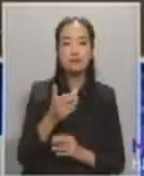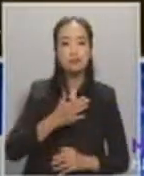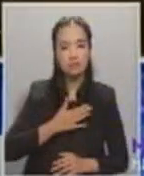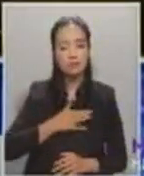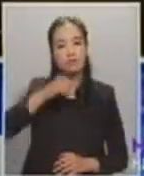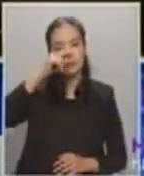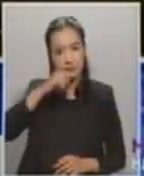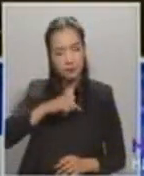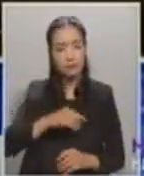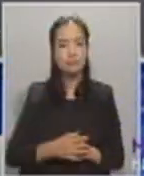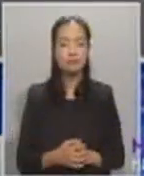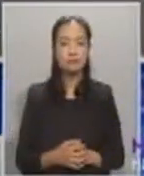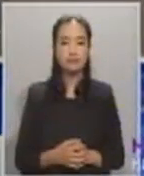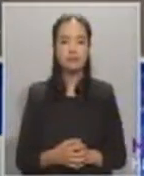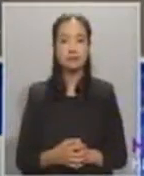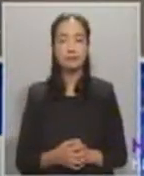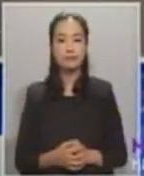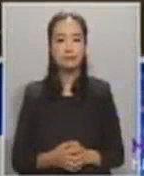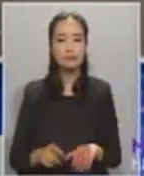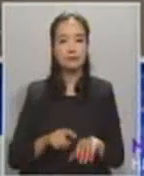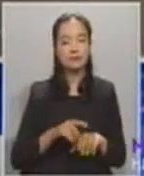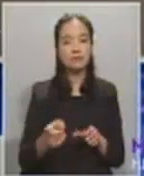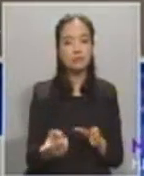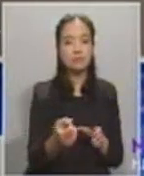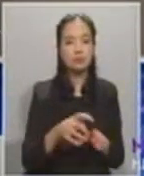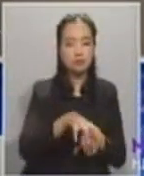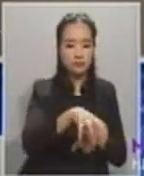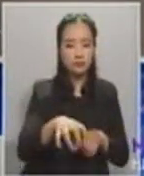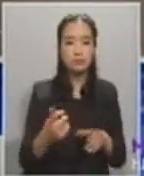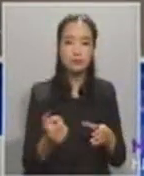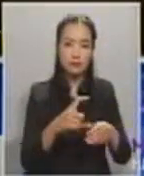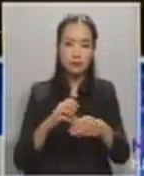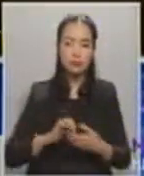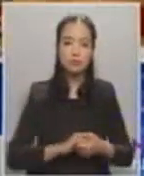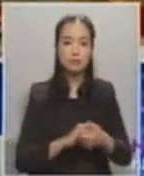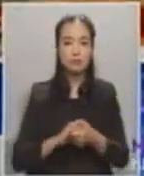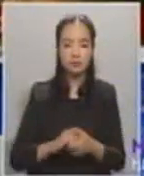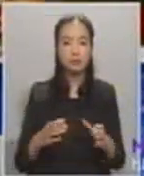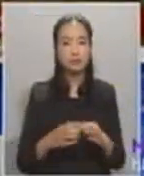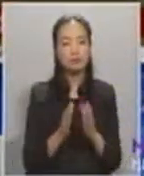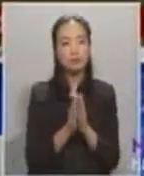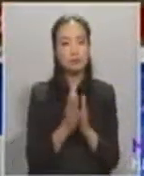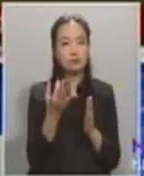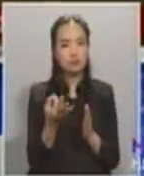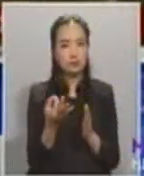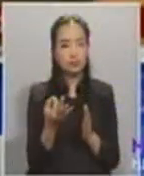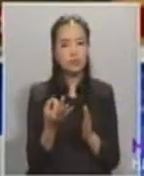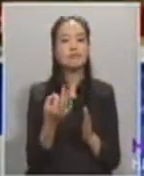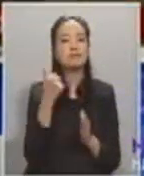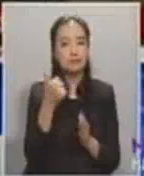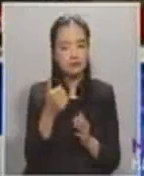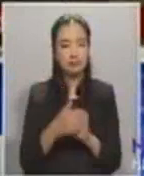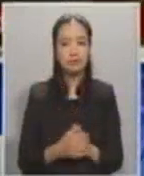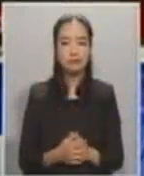ารถได้สร้างเครือข่ายของคนไทยที่อยู่บนสื่อออนไลน์ Facebook เดียวกันเนี่ย